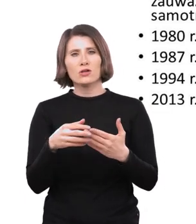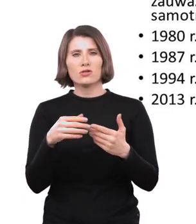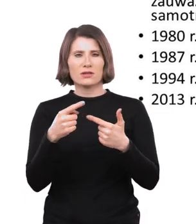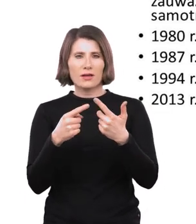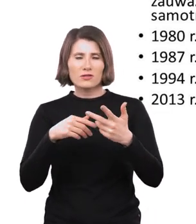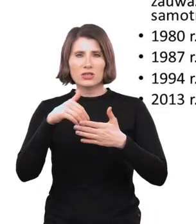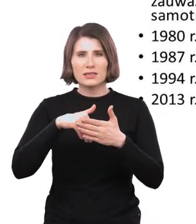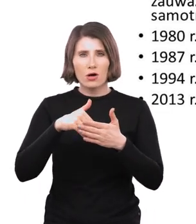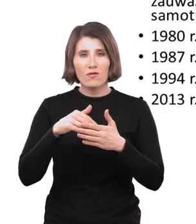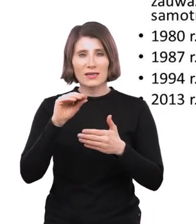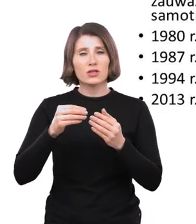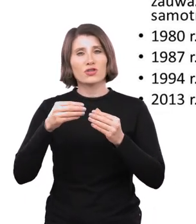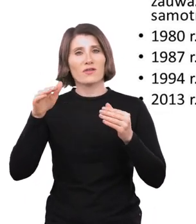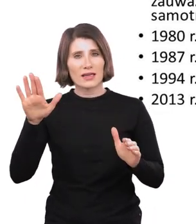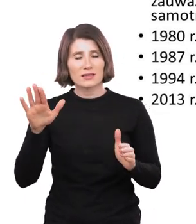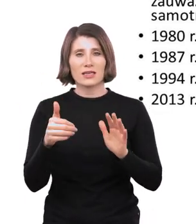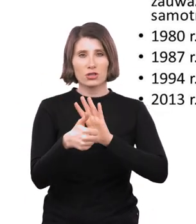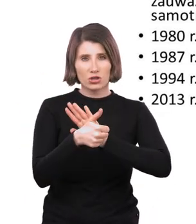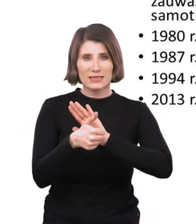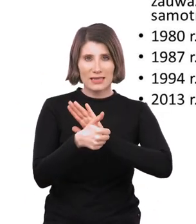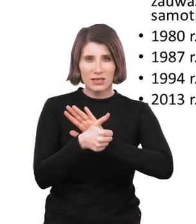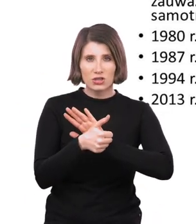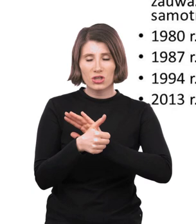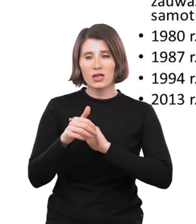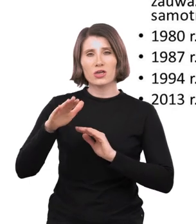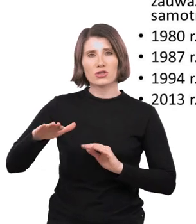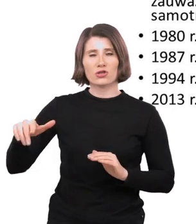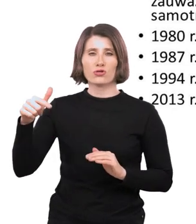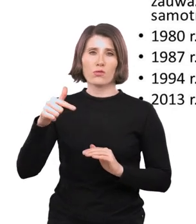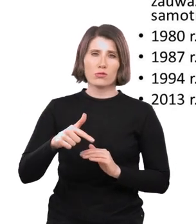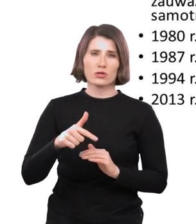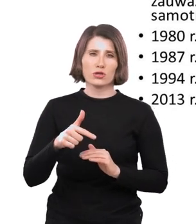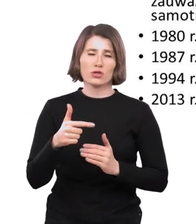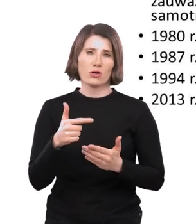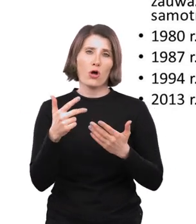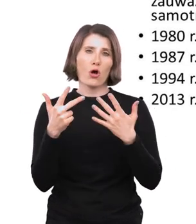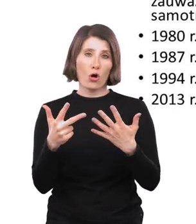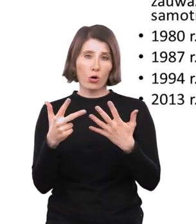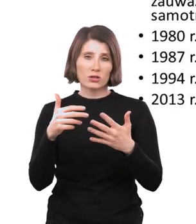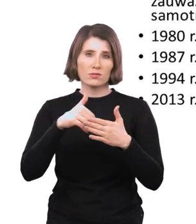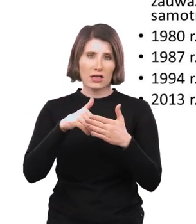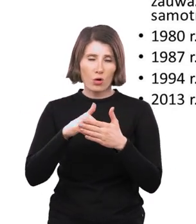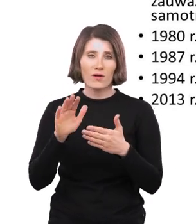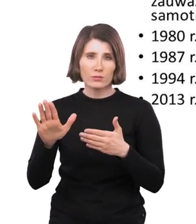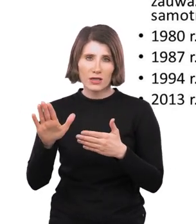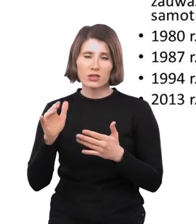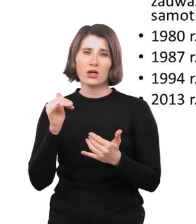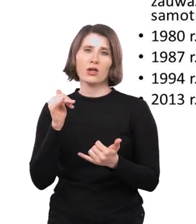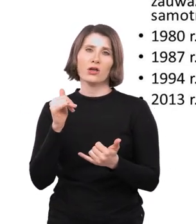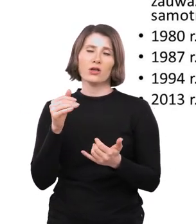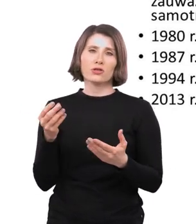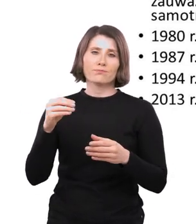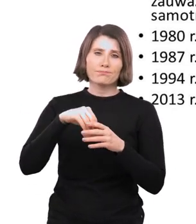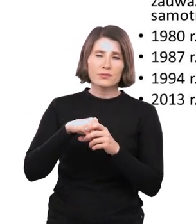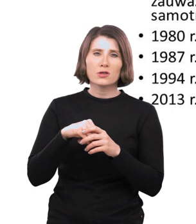musiało przejawiać 8 z 16 objawów, które były sklasyfikowane w